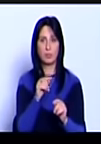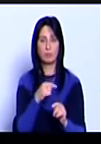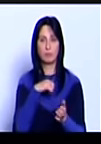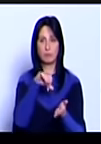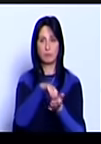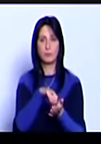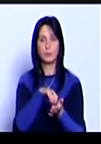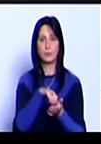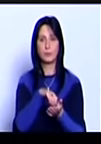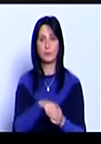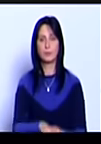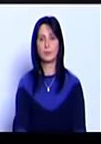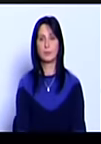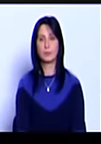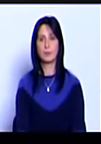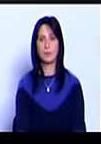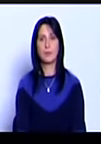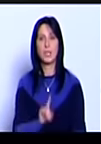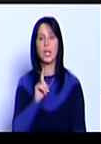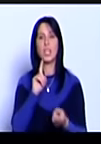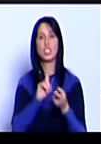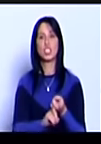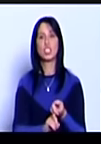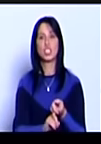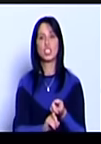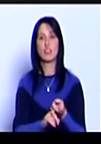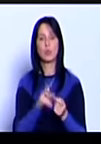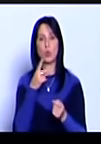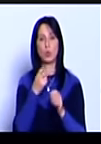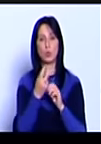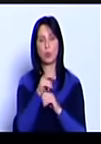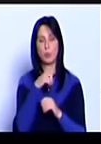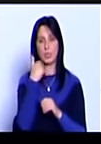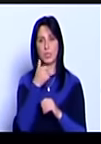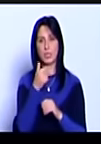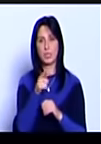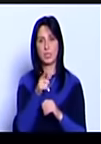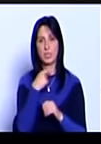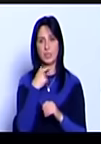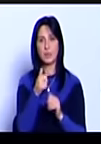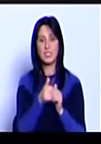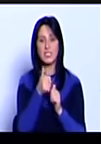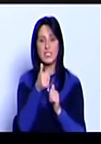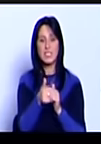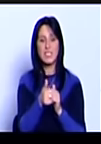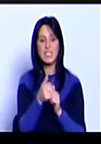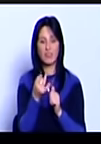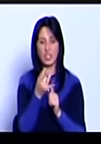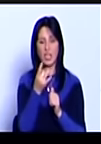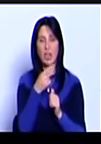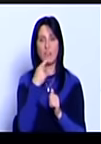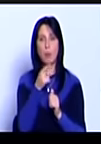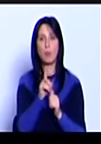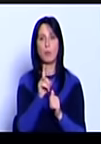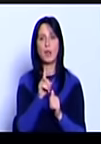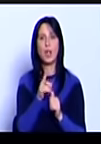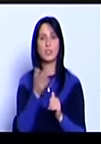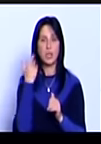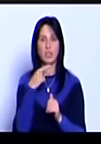ფიგურირებ. რაც შეეხება ხა იმ 2012 წლის ამბებს, მე წინასწარვე კიდევ ერთხელ ვამბობ, რაც